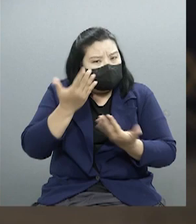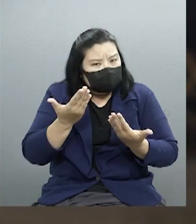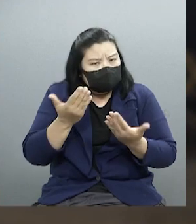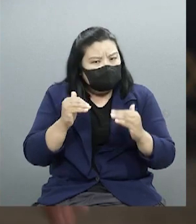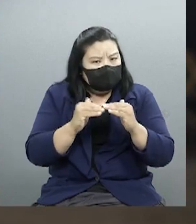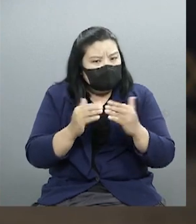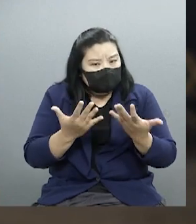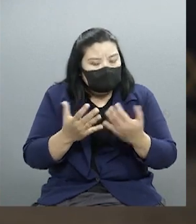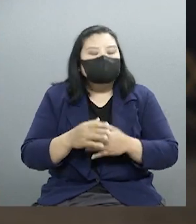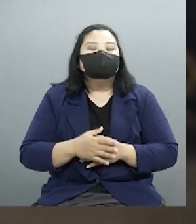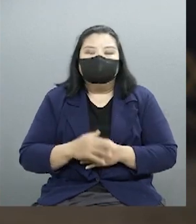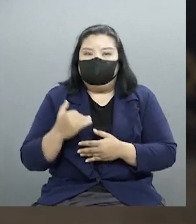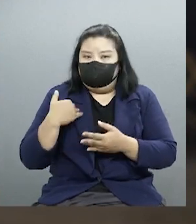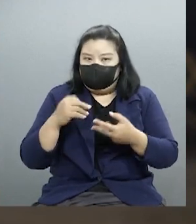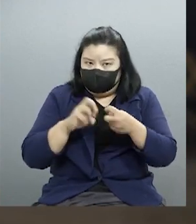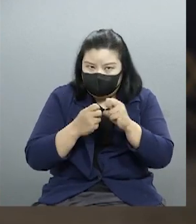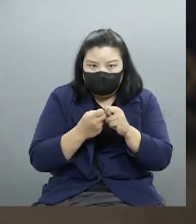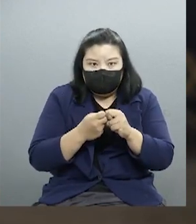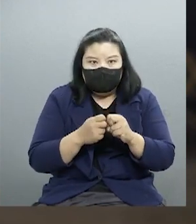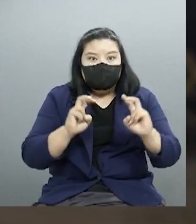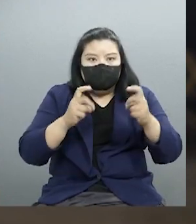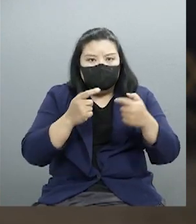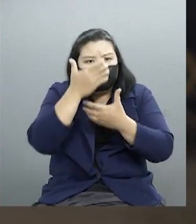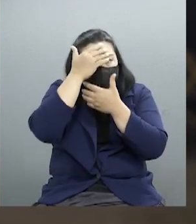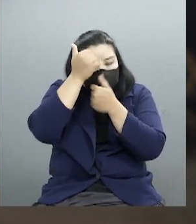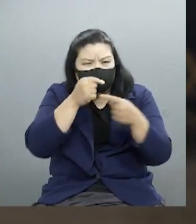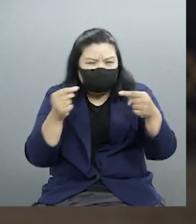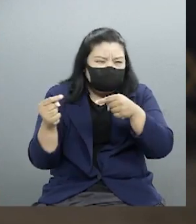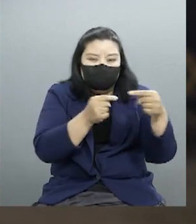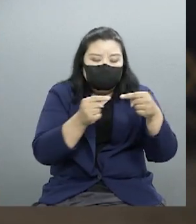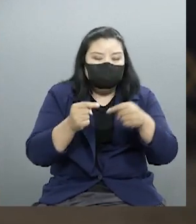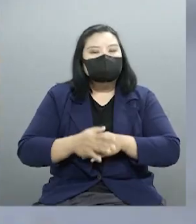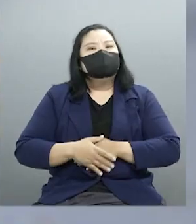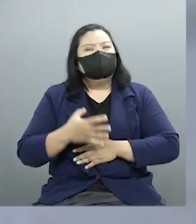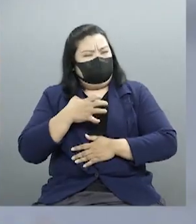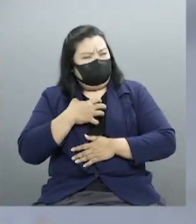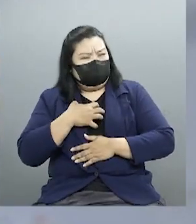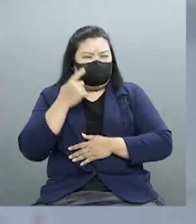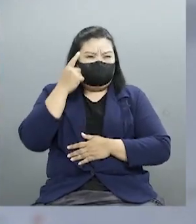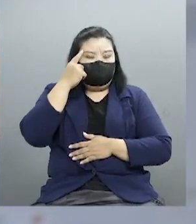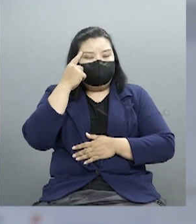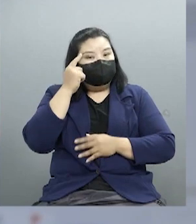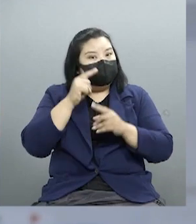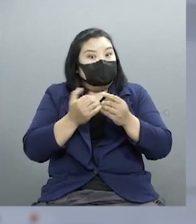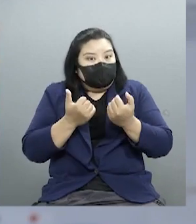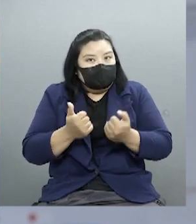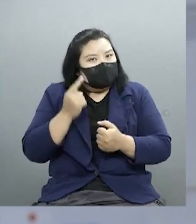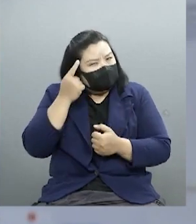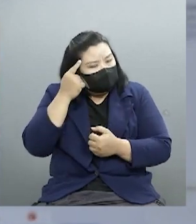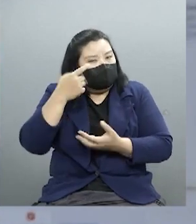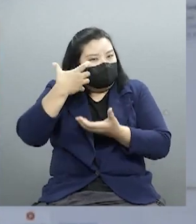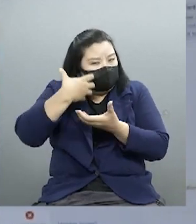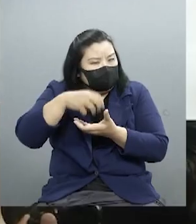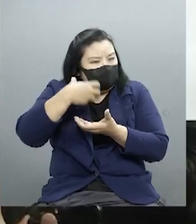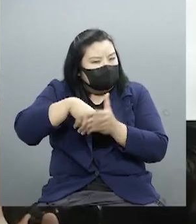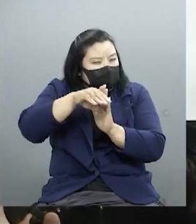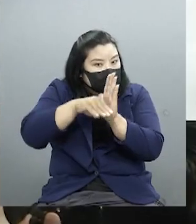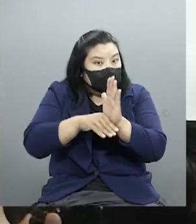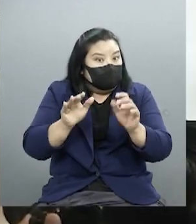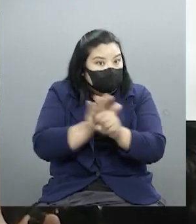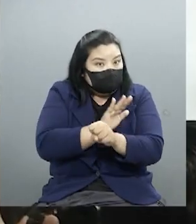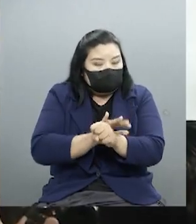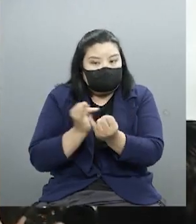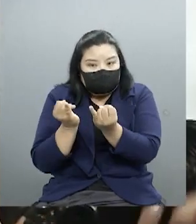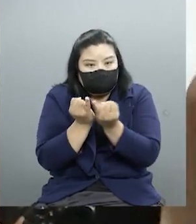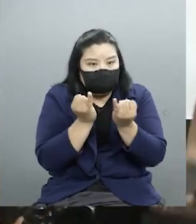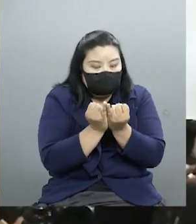ค่ะพอมันเป็นข้อถกเถียงถูกวิพากษ์วิจารณ์อย่างกว้างขวางเราก็เลยว่าอยากจะหาคำตอบแต่ว่าเราจะทำให้มันรอบด้านเลยไม่ได้ทำ